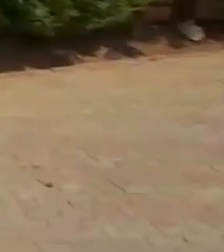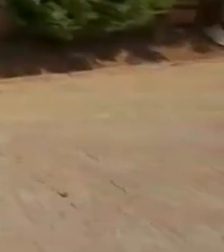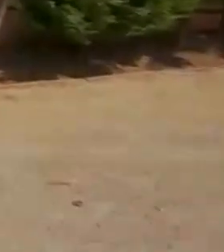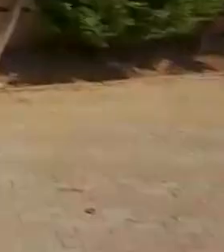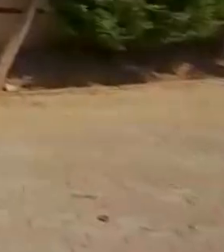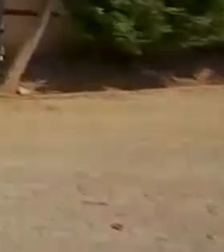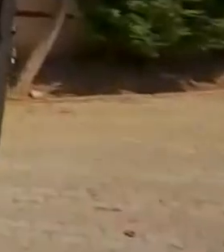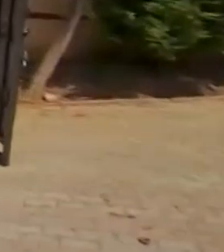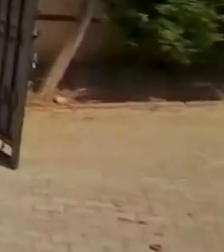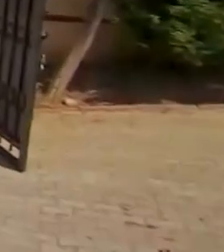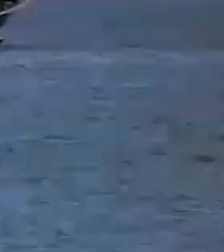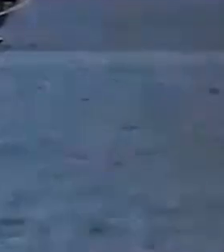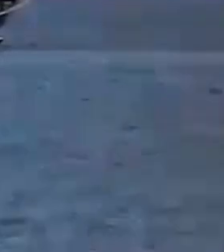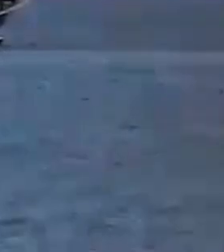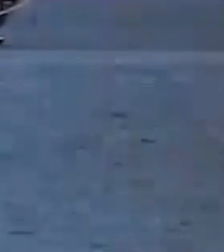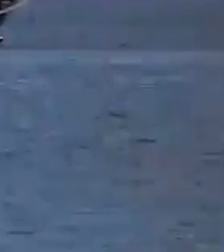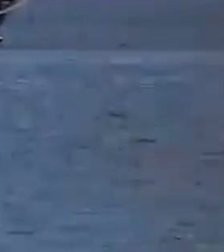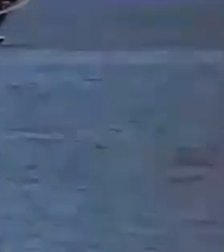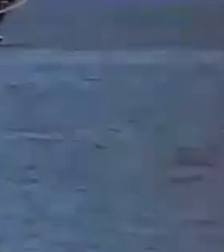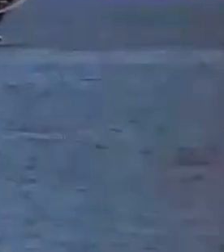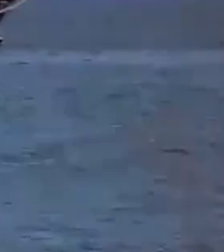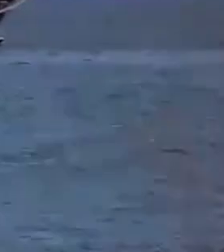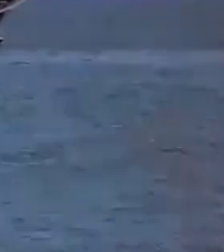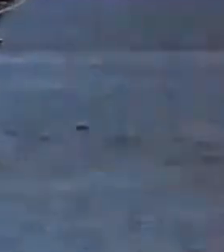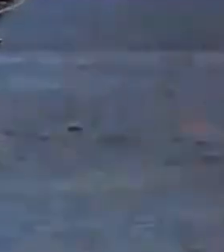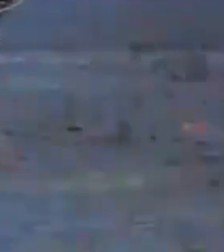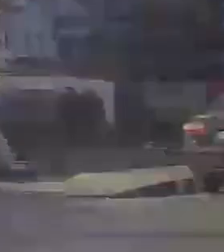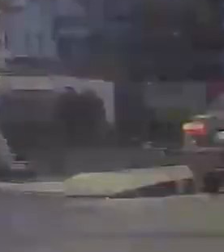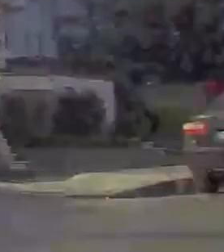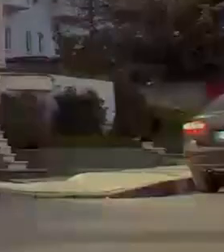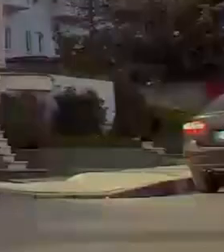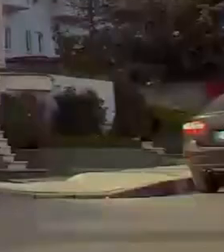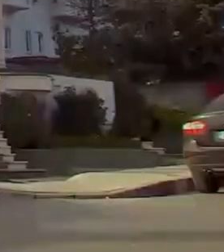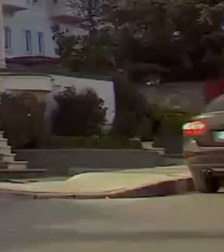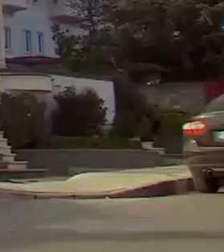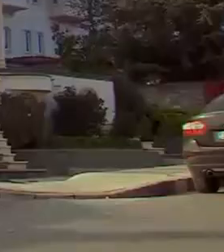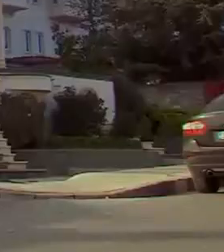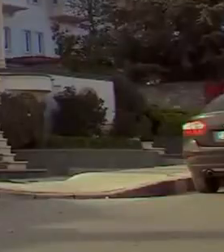Ambulans hızla uzaklaşıyor. Boğaz'da gezinen iki balıkçı teknesi.